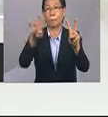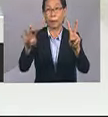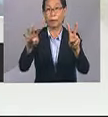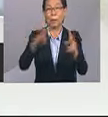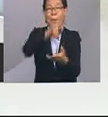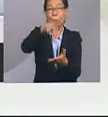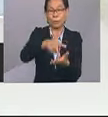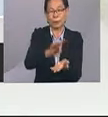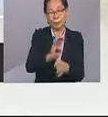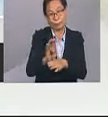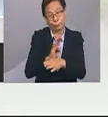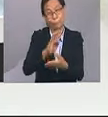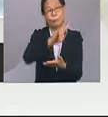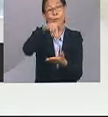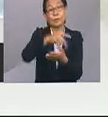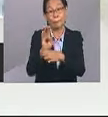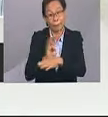2,244 pusat perniagaan,